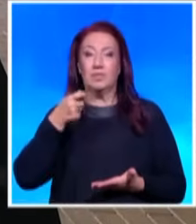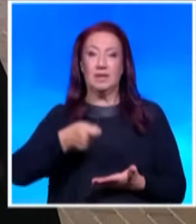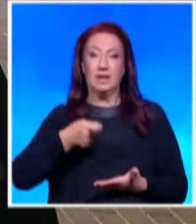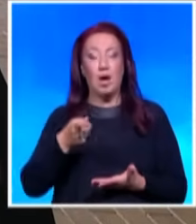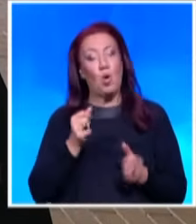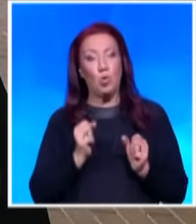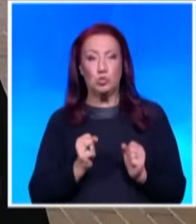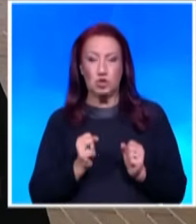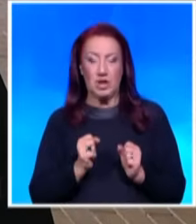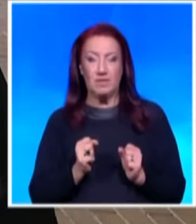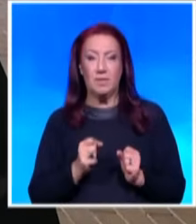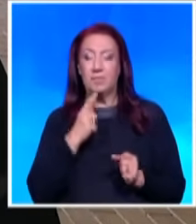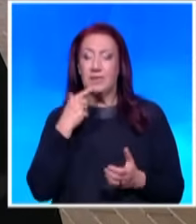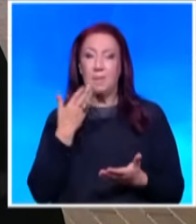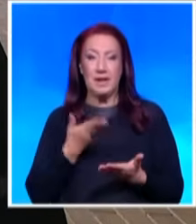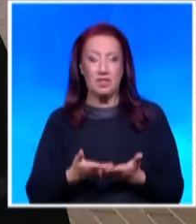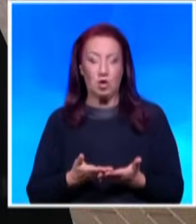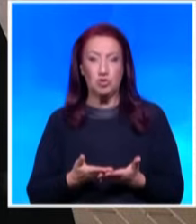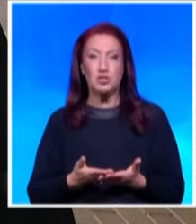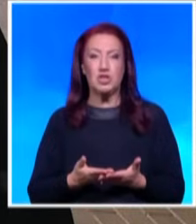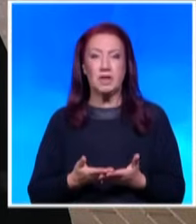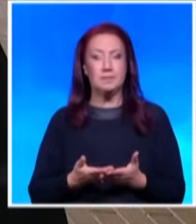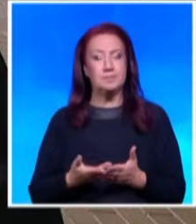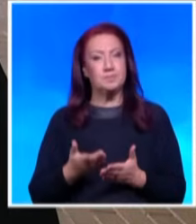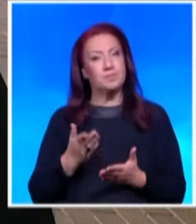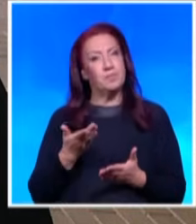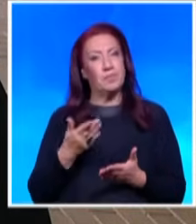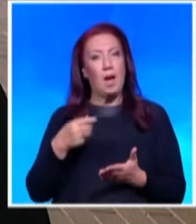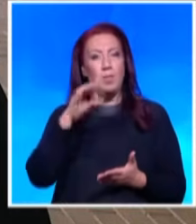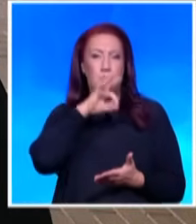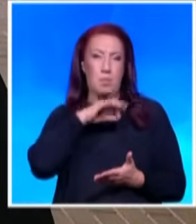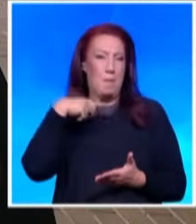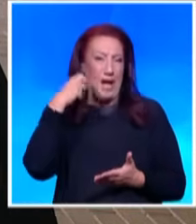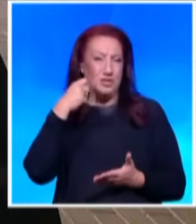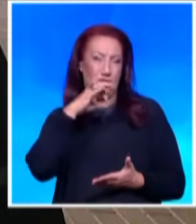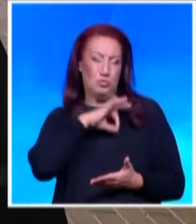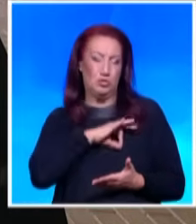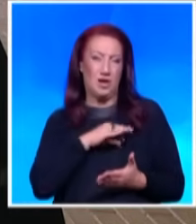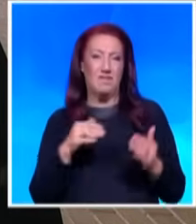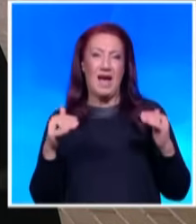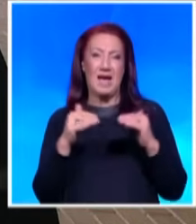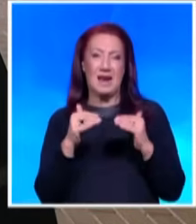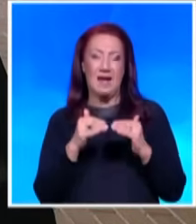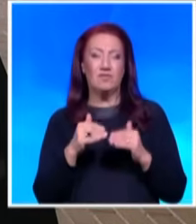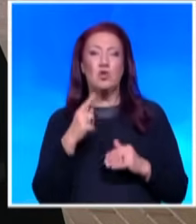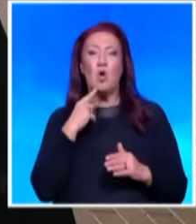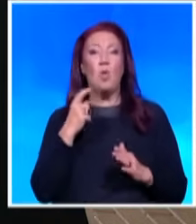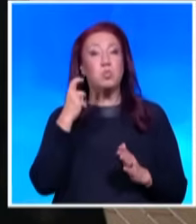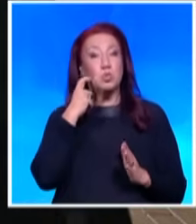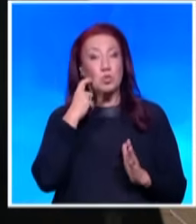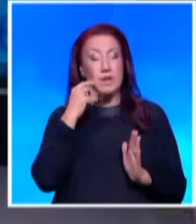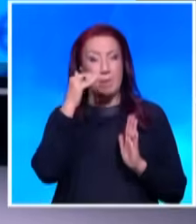се очаква да предложат размер, който да бъде равен на брутната минимална работна заплата.